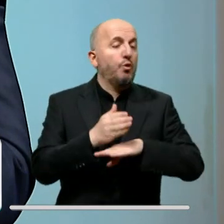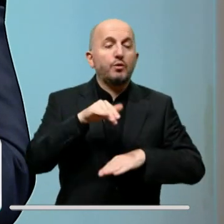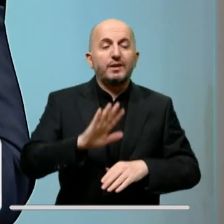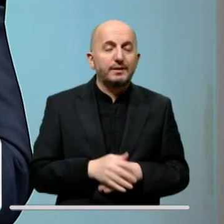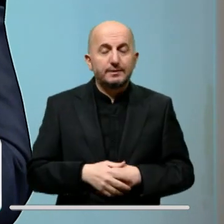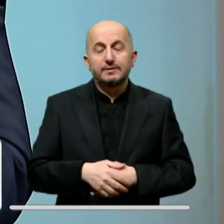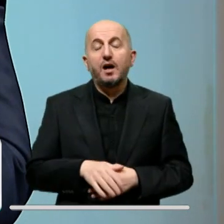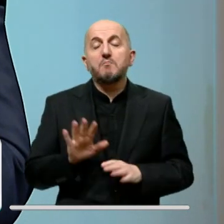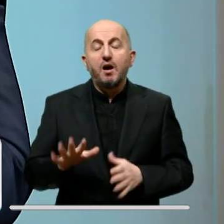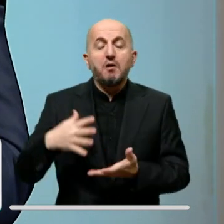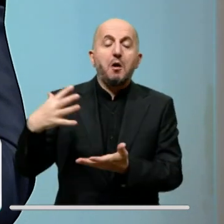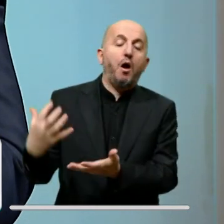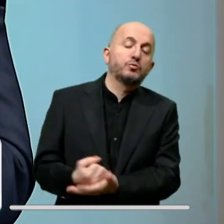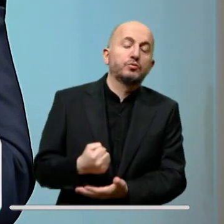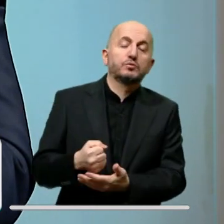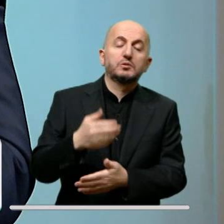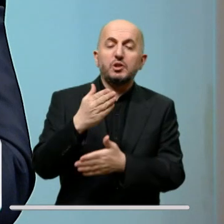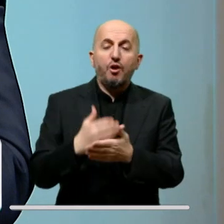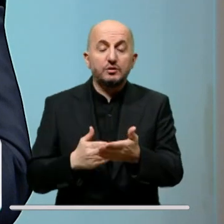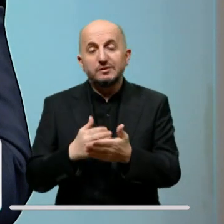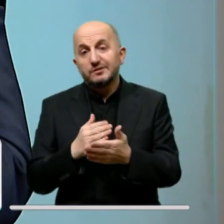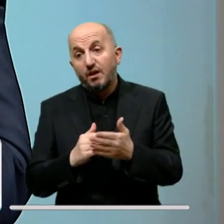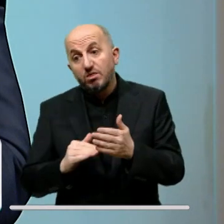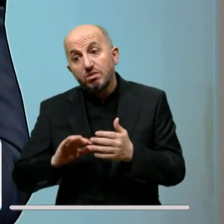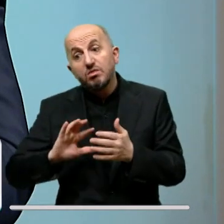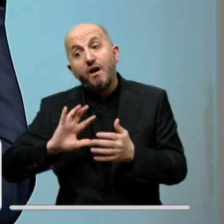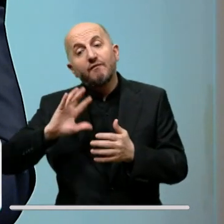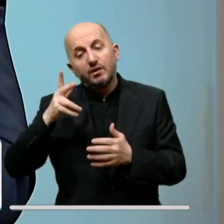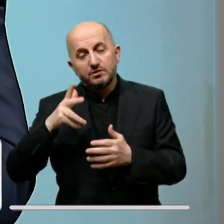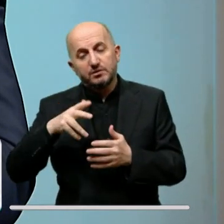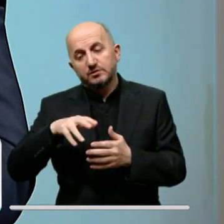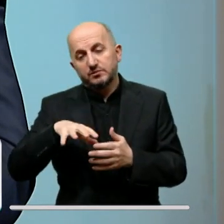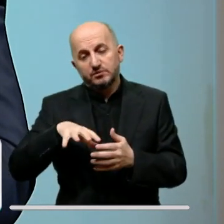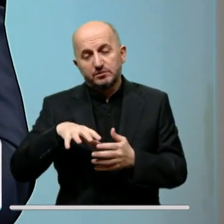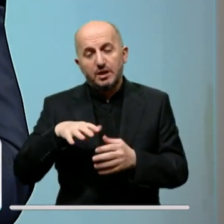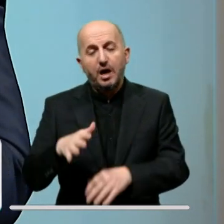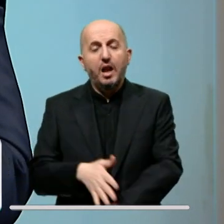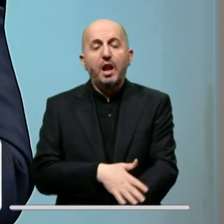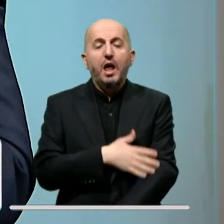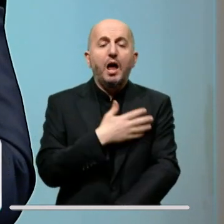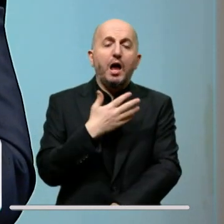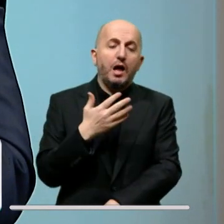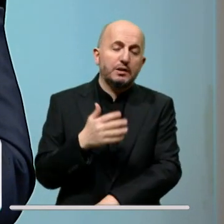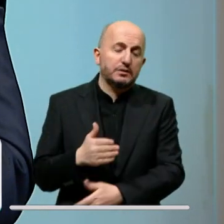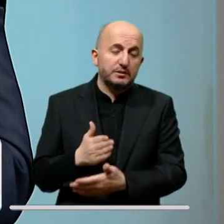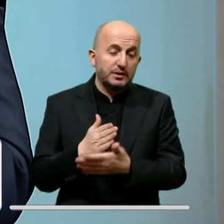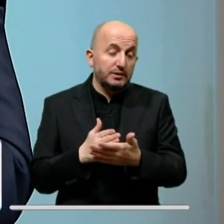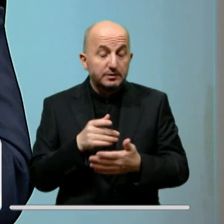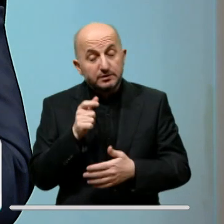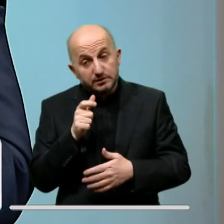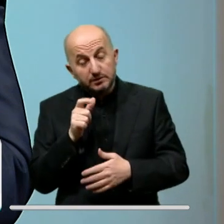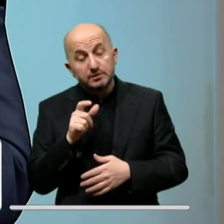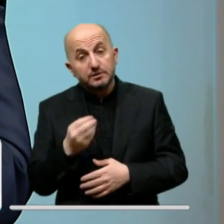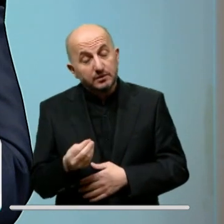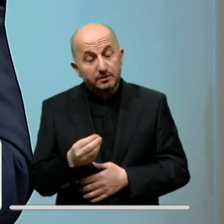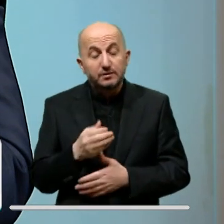ama kazancının yarısı değil de bir kısmı e yarı olduğu zaman da yine dikkat etse iyi olur